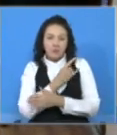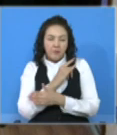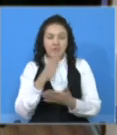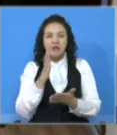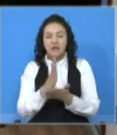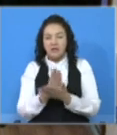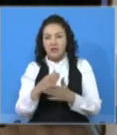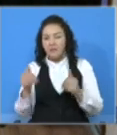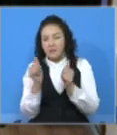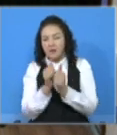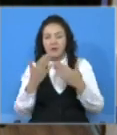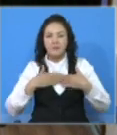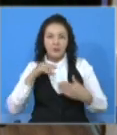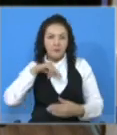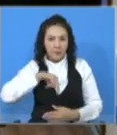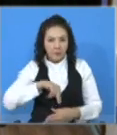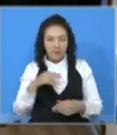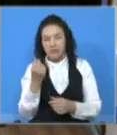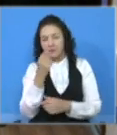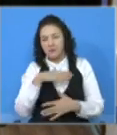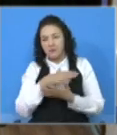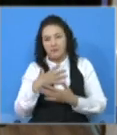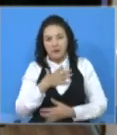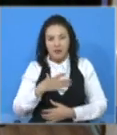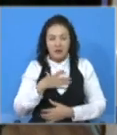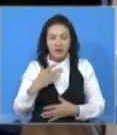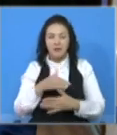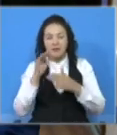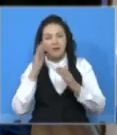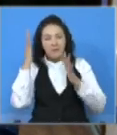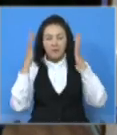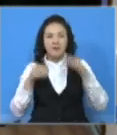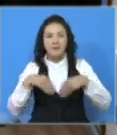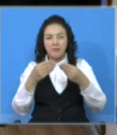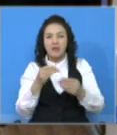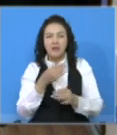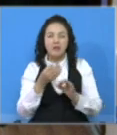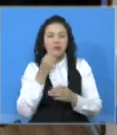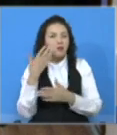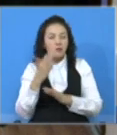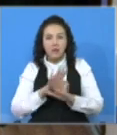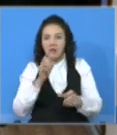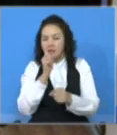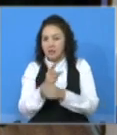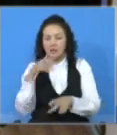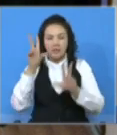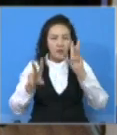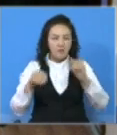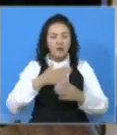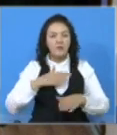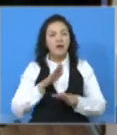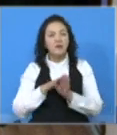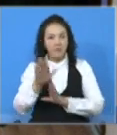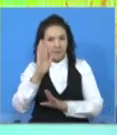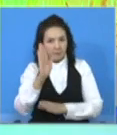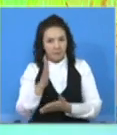это произведение близко мне по духу. Немного волнуюсь, так как передать весь смысл песни зрителям – нелегкая задача. Но я надеюсь, что у меня получится